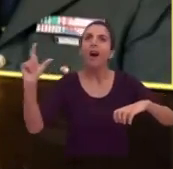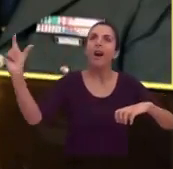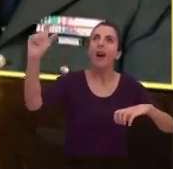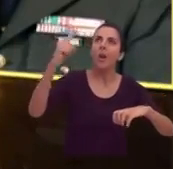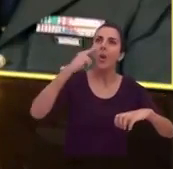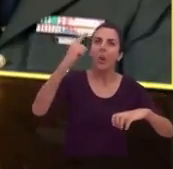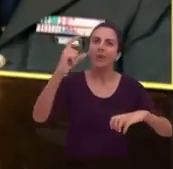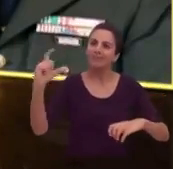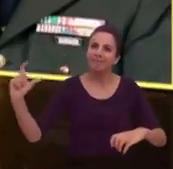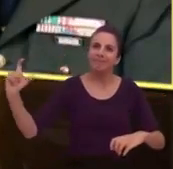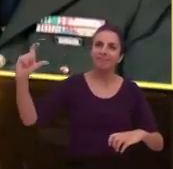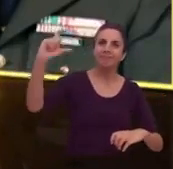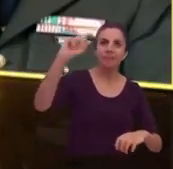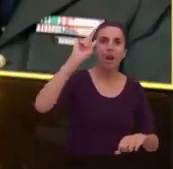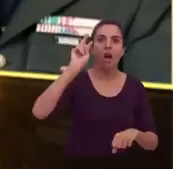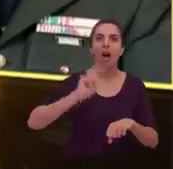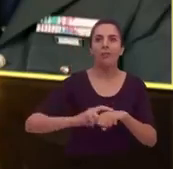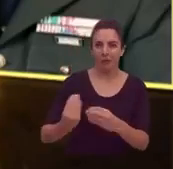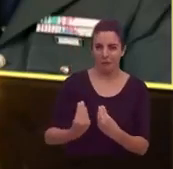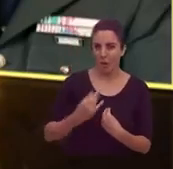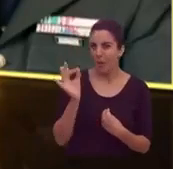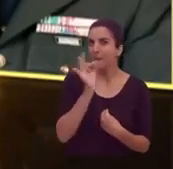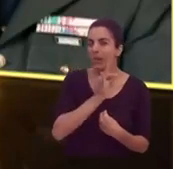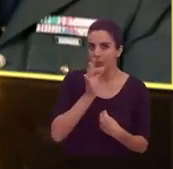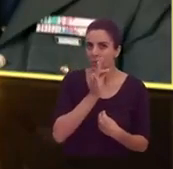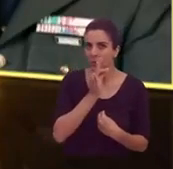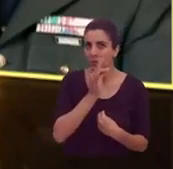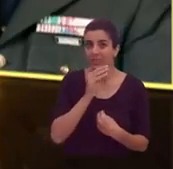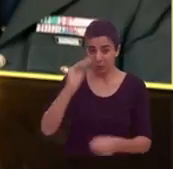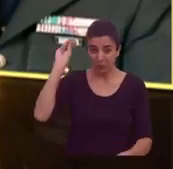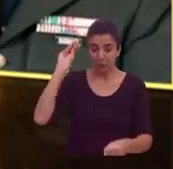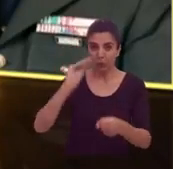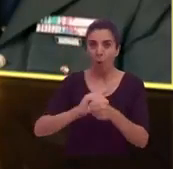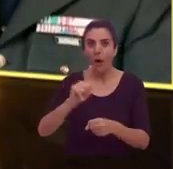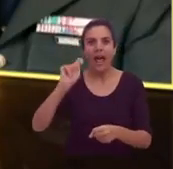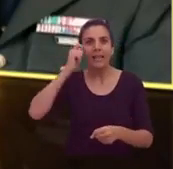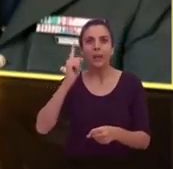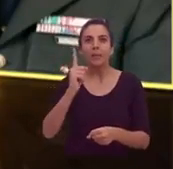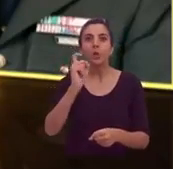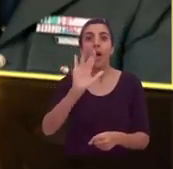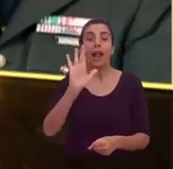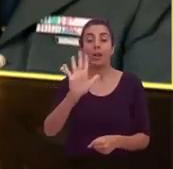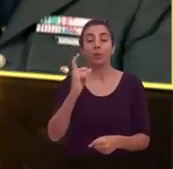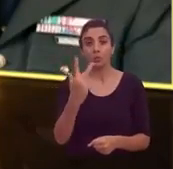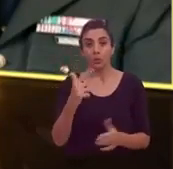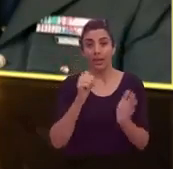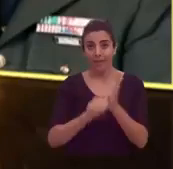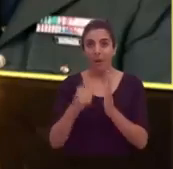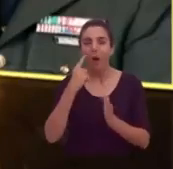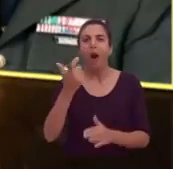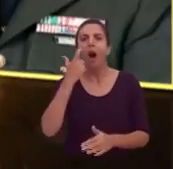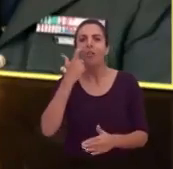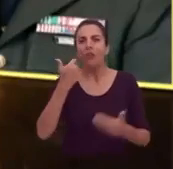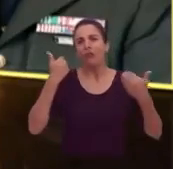ayın hilal halini anımsatmaktaydı. İşte nihayet 10 Kasım 1953 günü Atatürk'ün